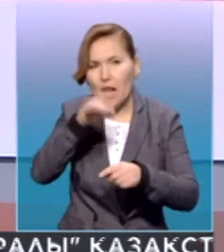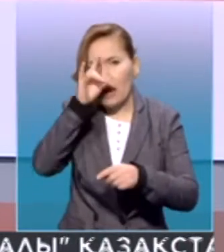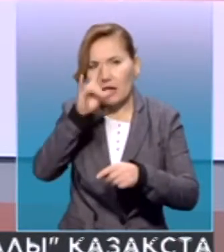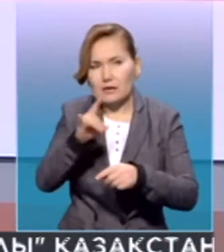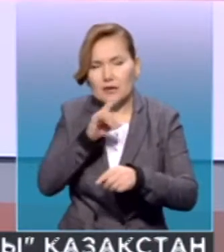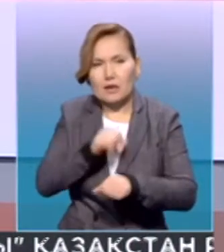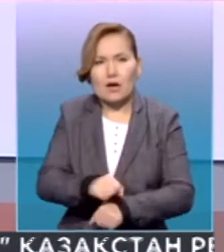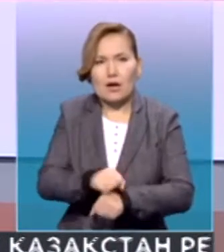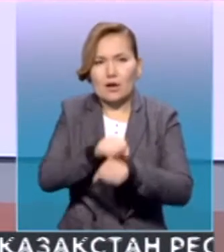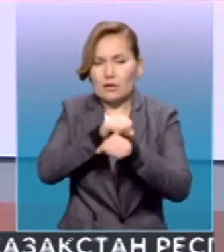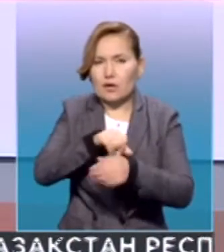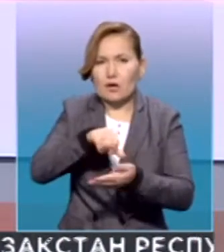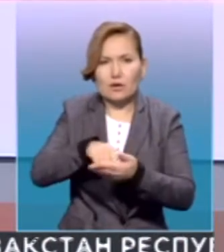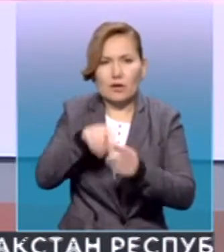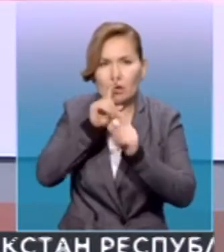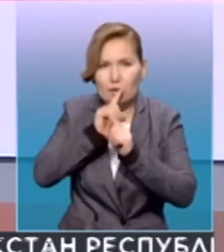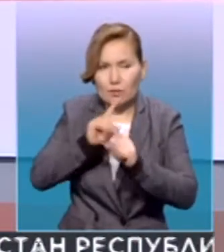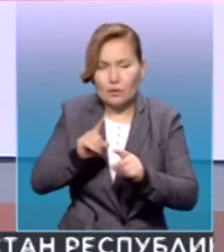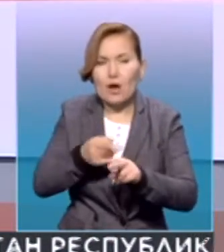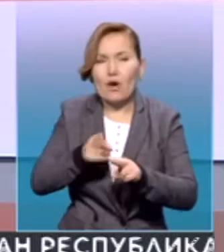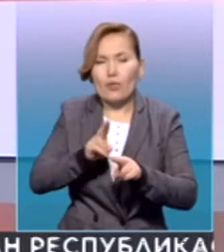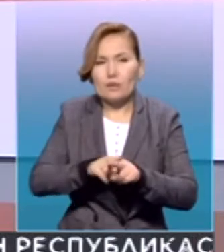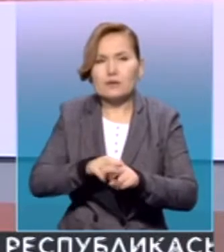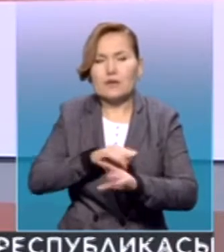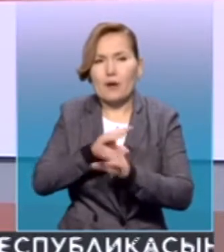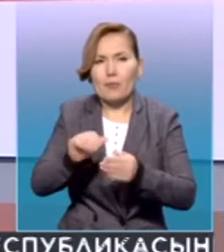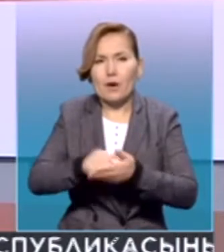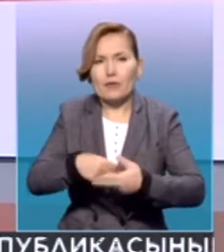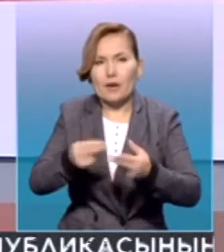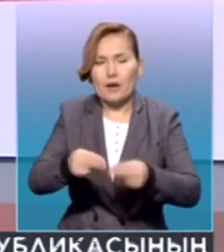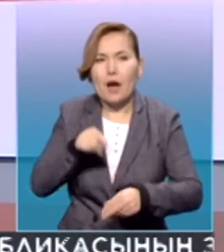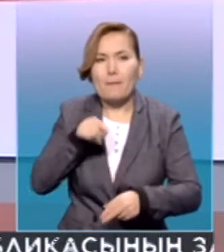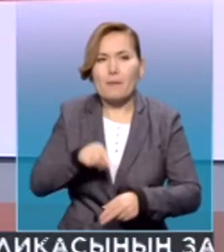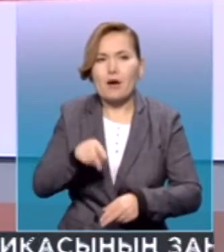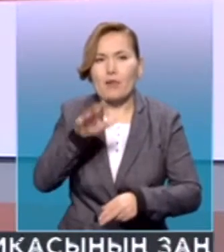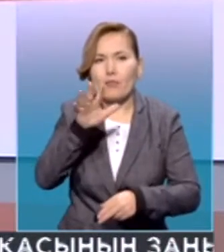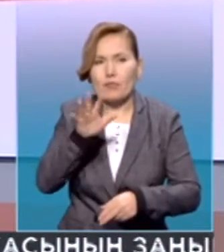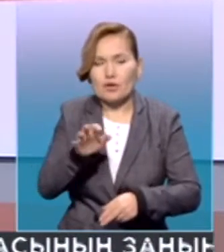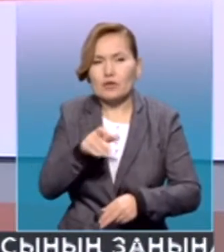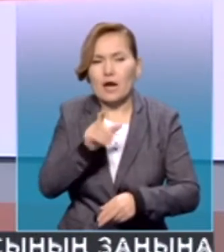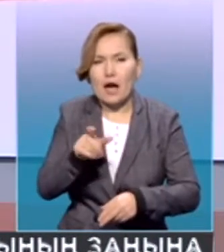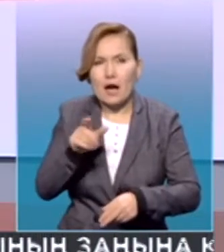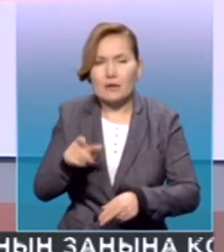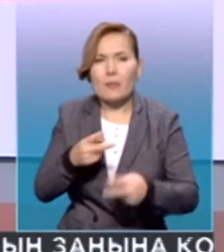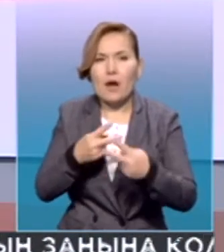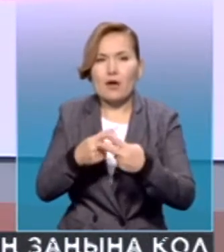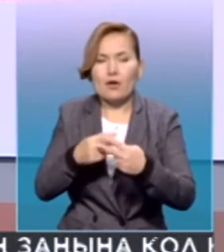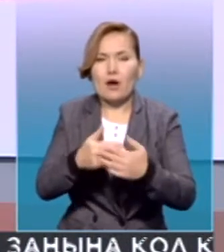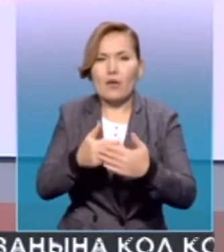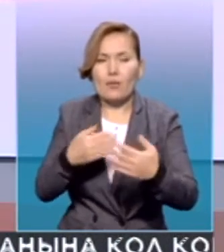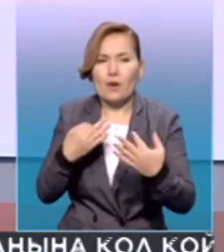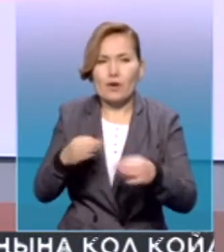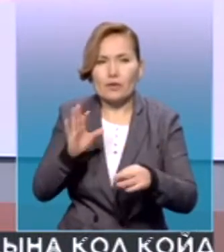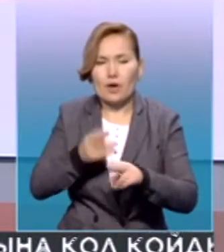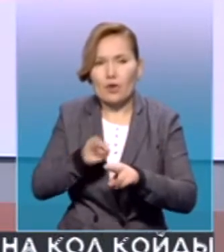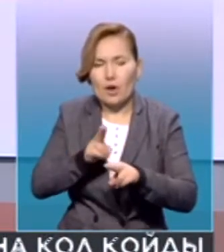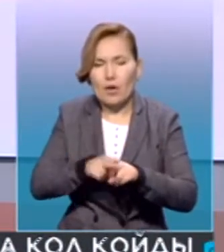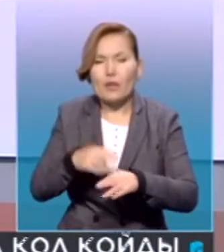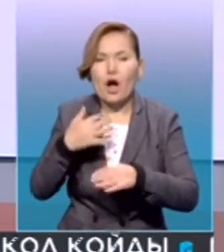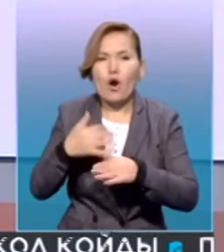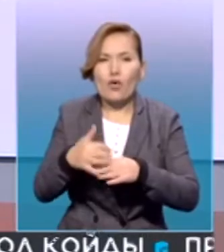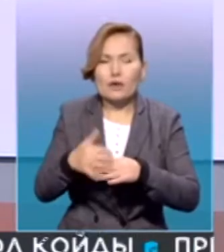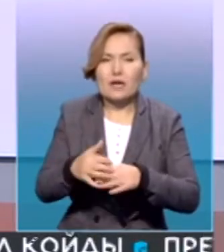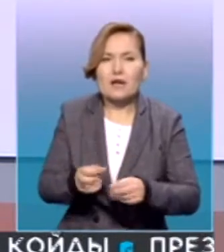қайталанбайды. Бұған жол бермейміз деген еді. Құжатқа сәйкес 1,5 мыңдай адам амнистияға ілінеді. Заң жеңіл және орташа ауыр қылмыс